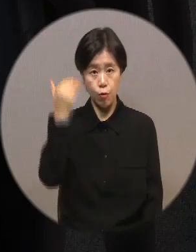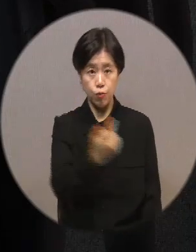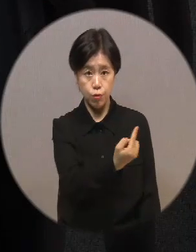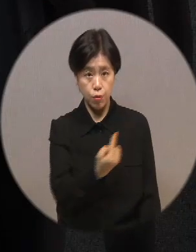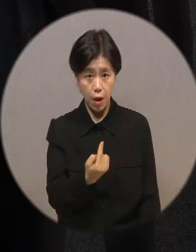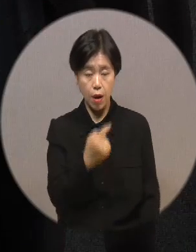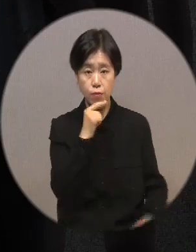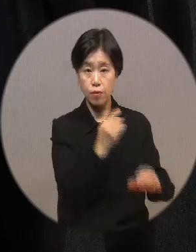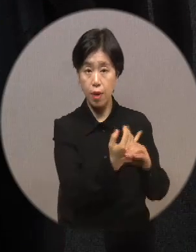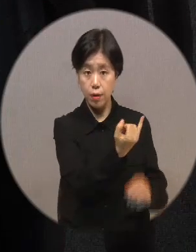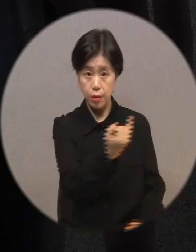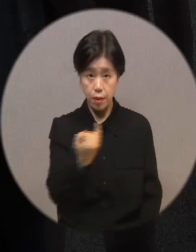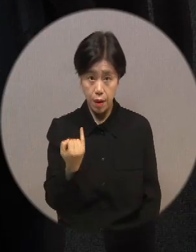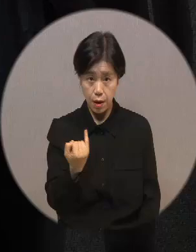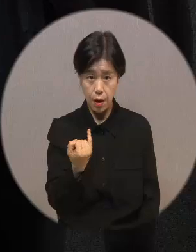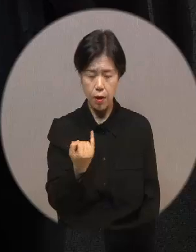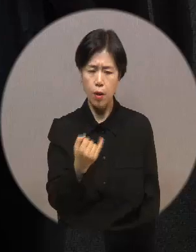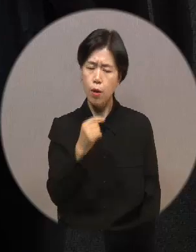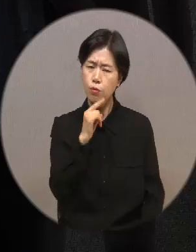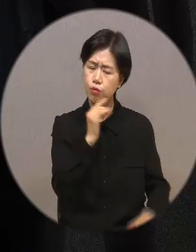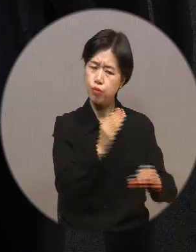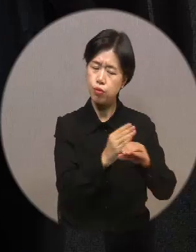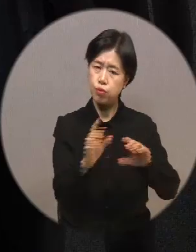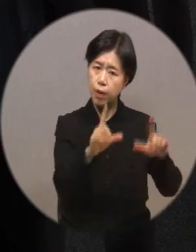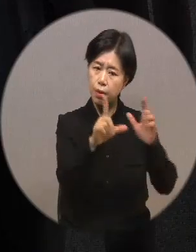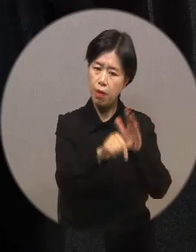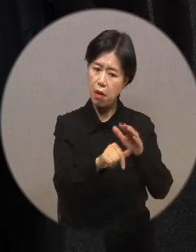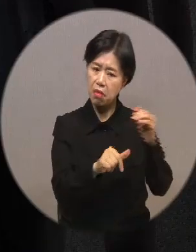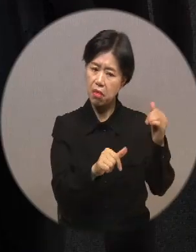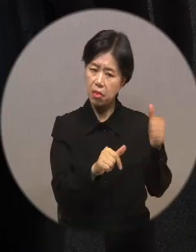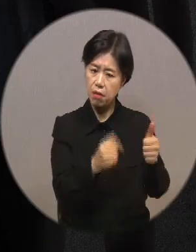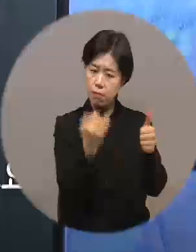북한에 있을 당시 남녀가 평등하지 않았다고 이야기합니다.